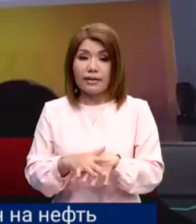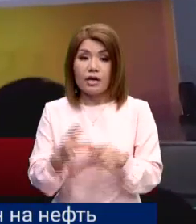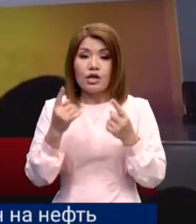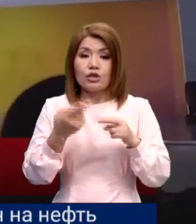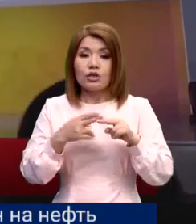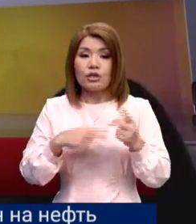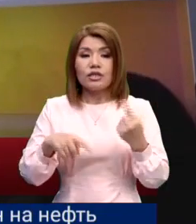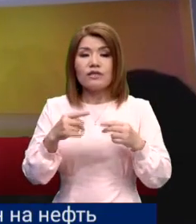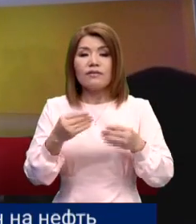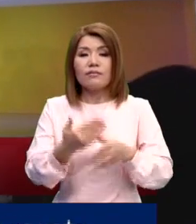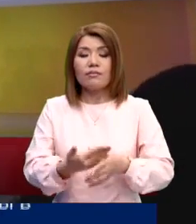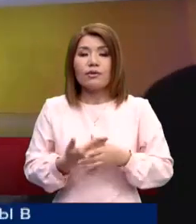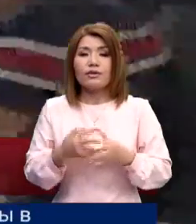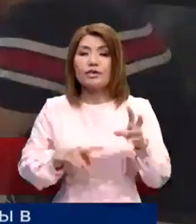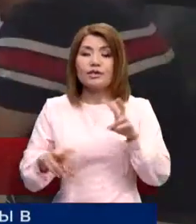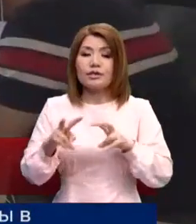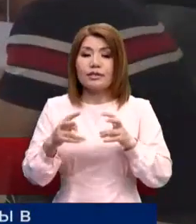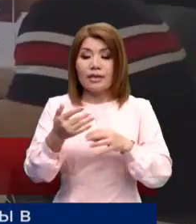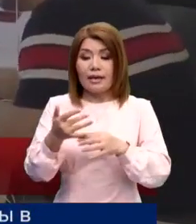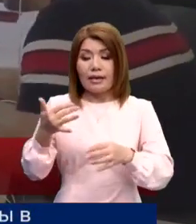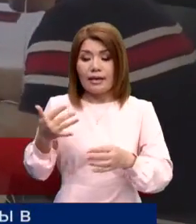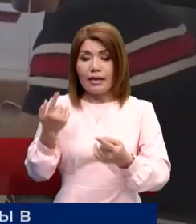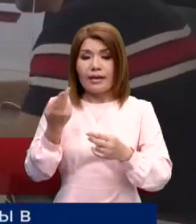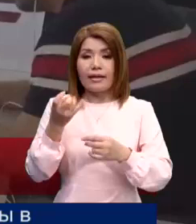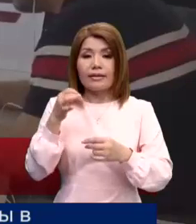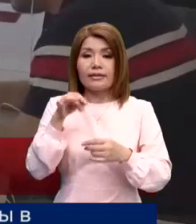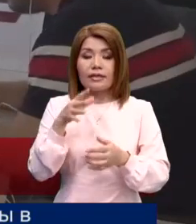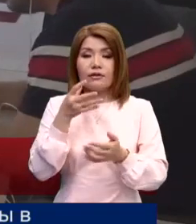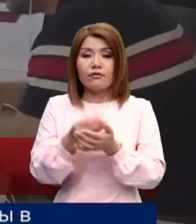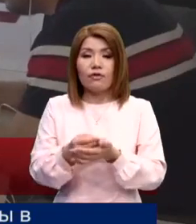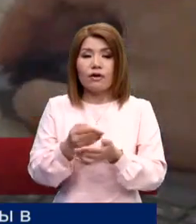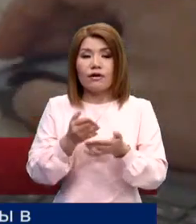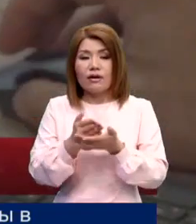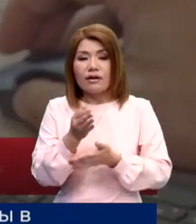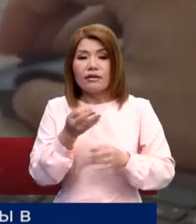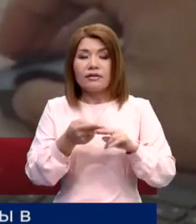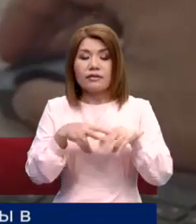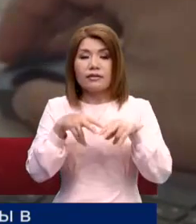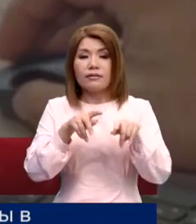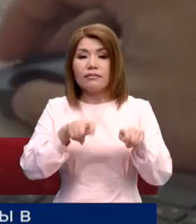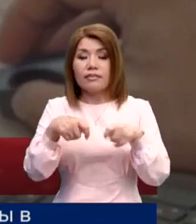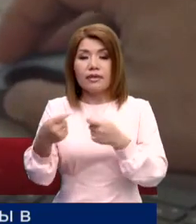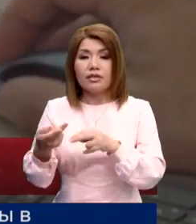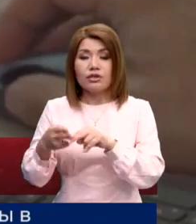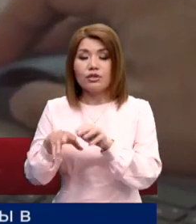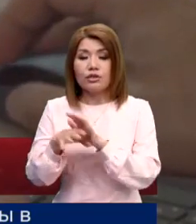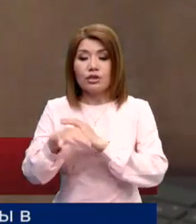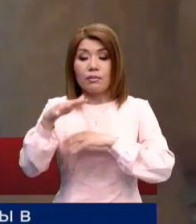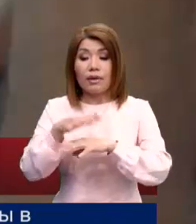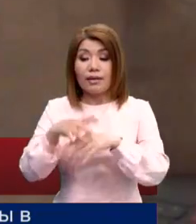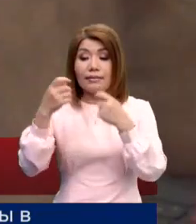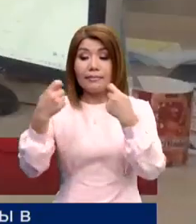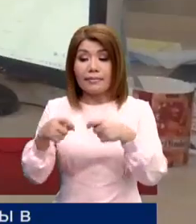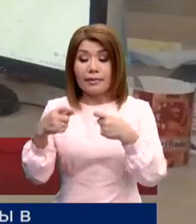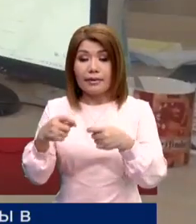инвесторды қарастыруда. Еске сала кетейік, бұған дейін Рейтер агенттігі өзінің дерек көздеріне сілтеме жасай отырып, аталмыш банкты сатып